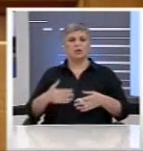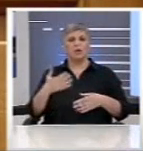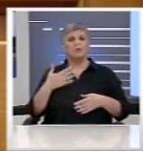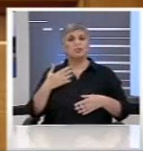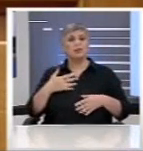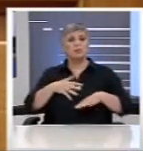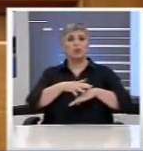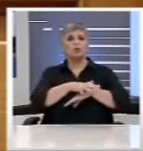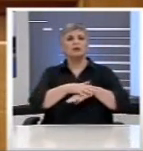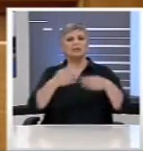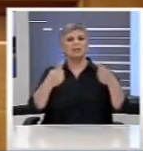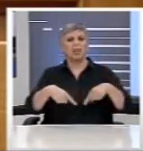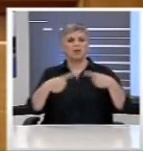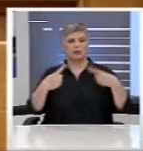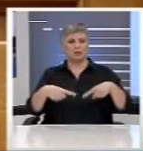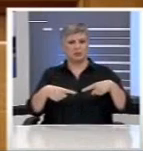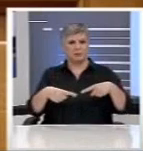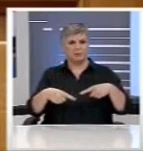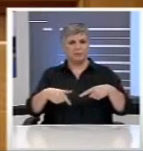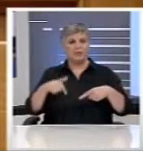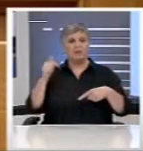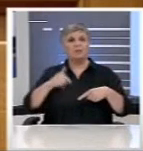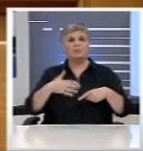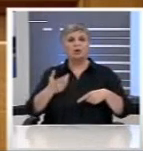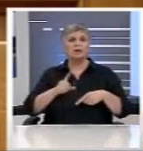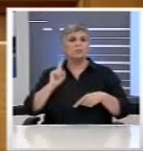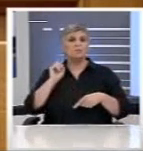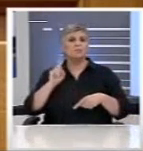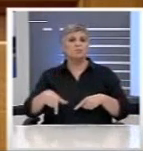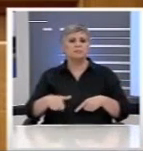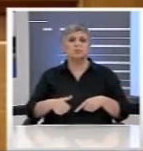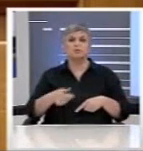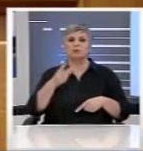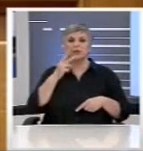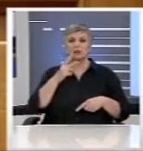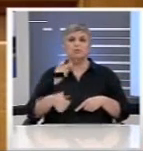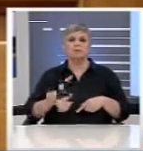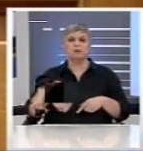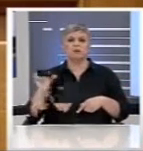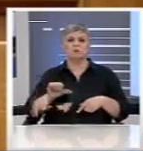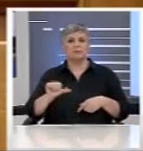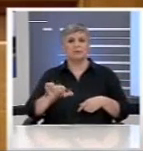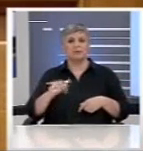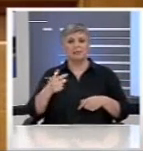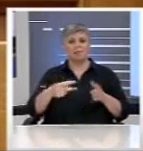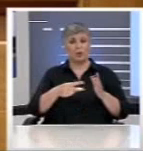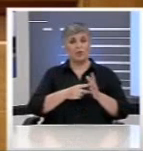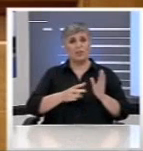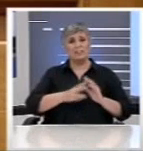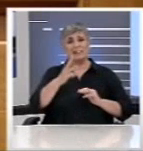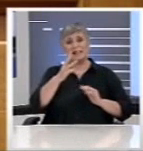αρχές που αφορούν υποθέσεις παραβιάσεων καυσίμων και καπνικών προϊόντων τη διετία